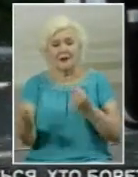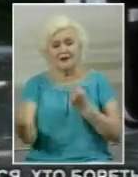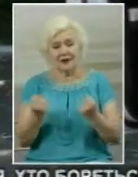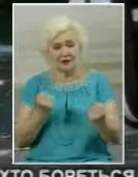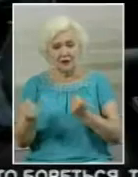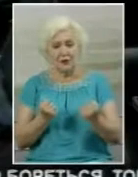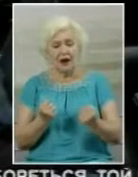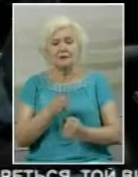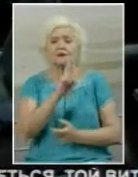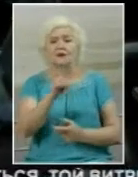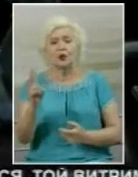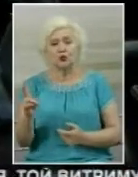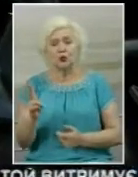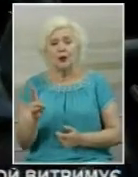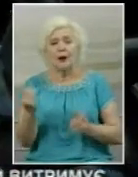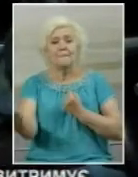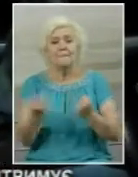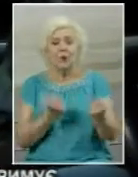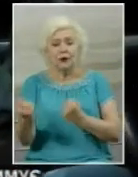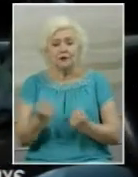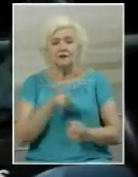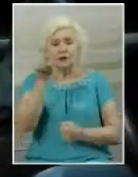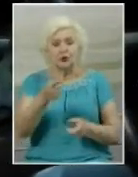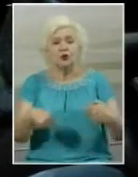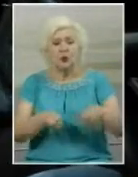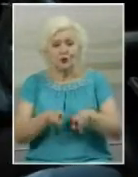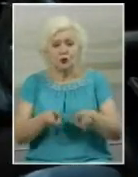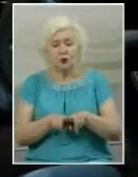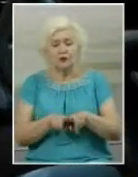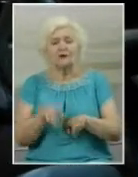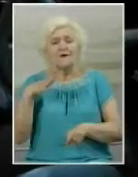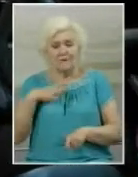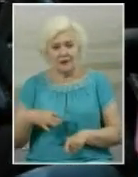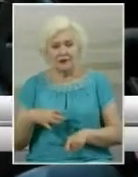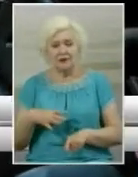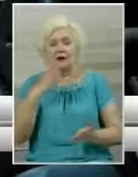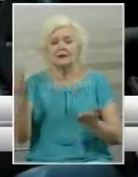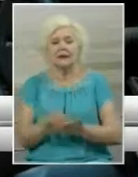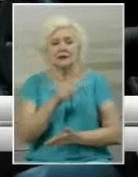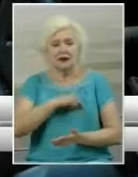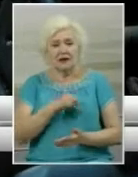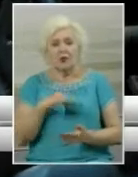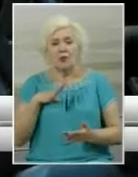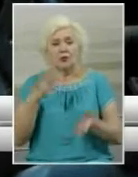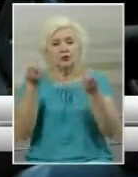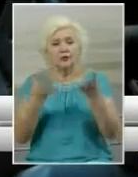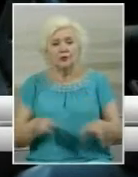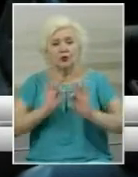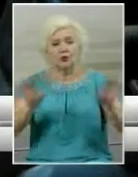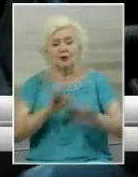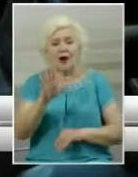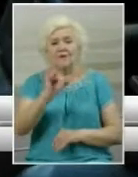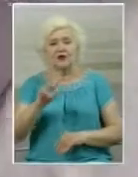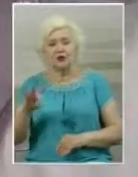закрепляется, кто борется, тот все-таки выдержит. Знайти роботу було непросто, розповідає